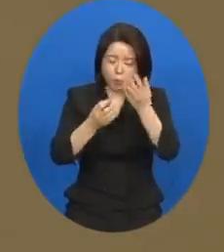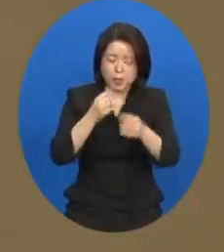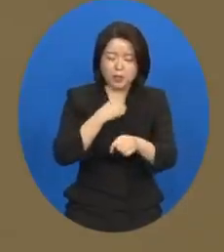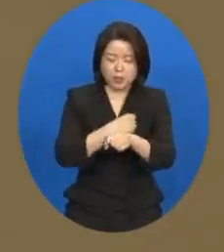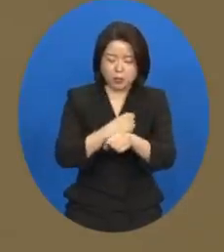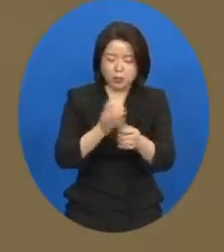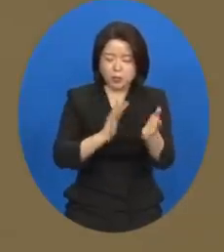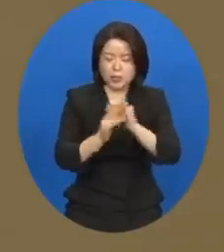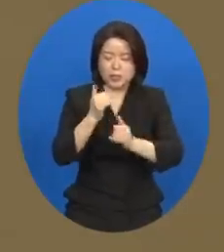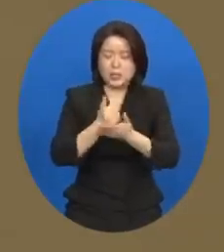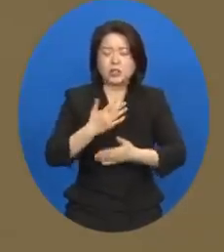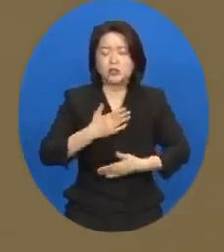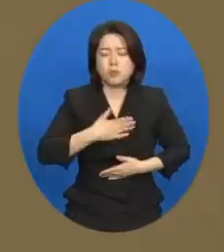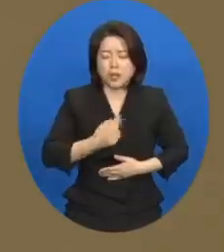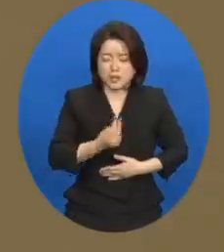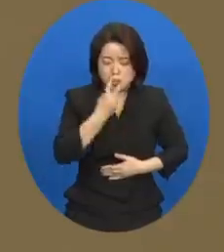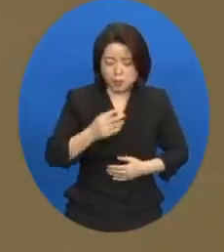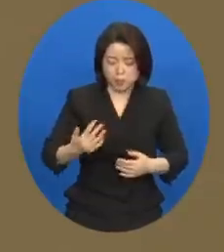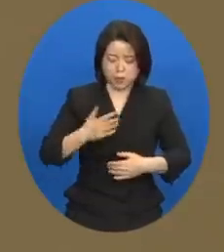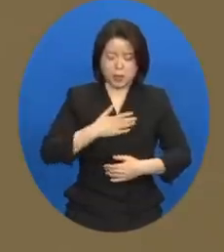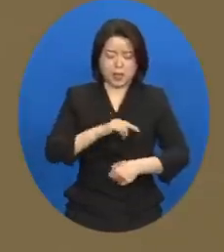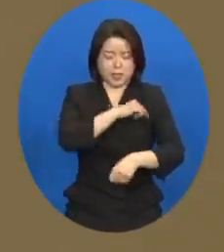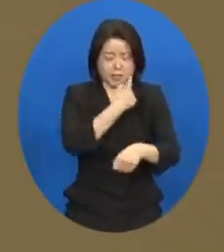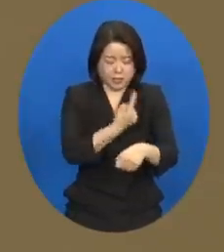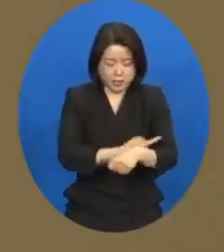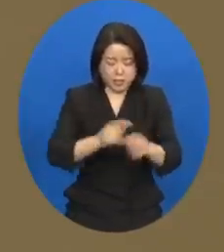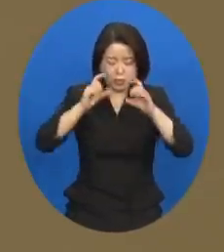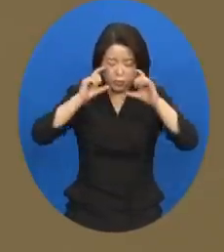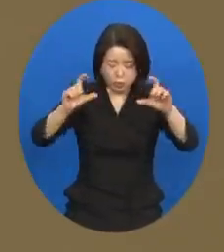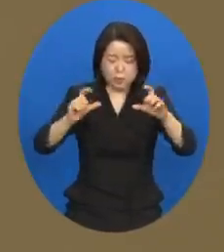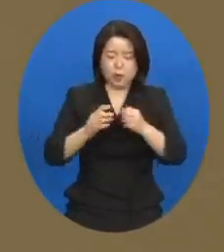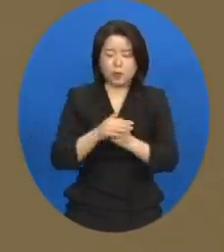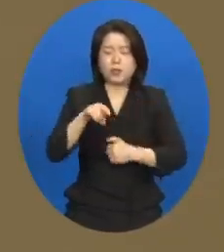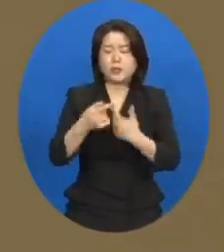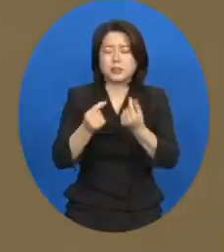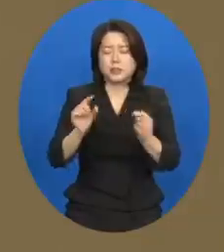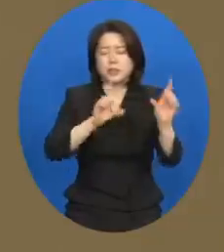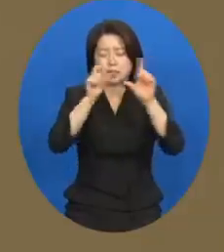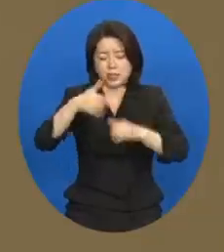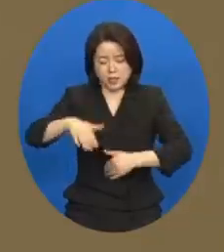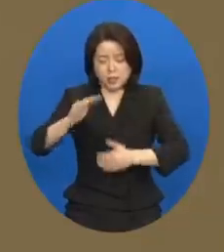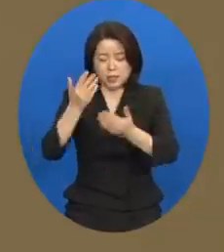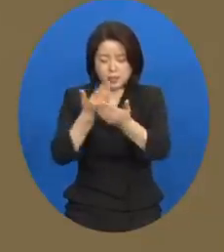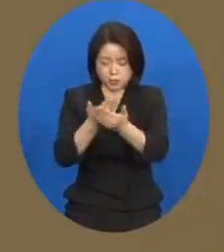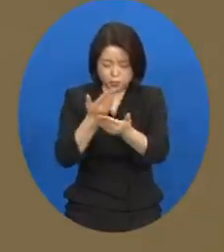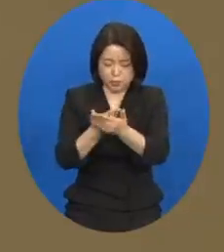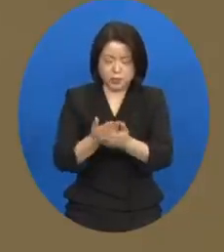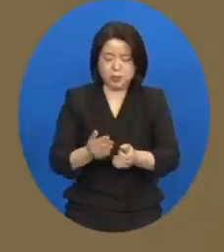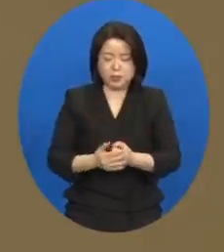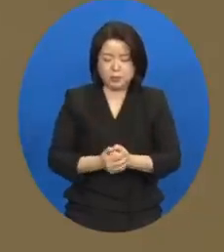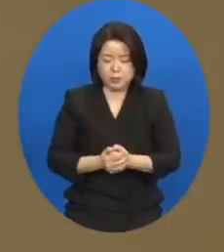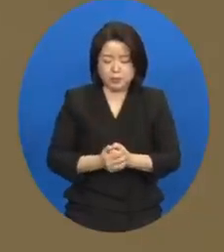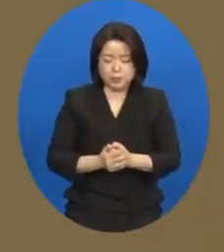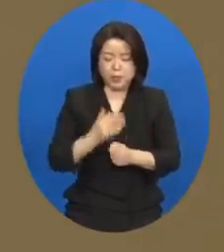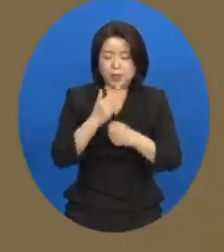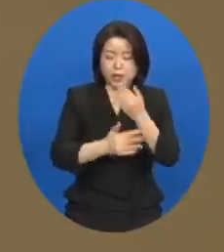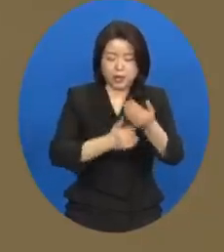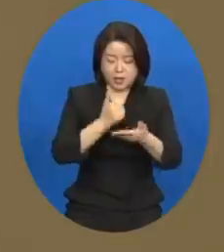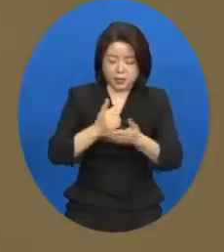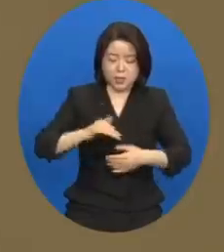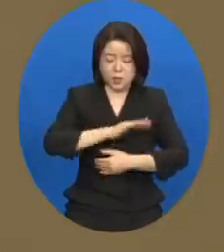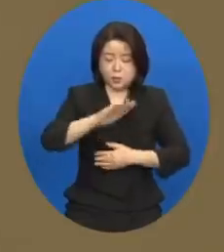예수님이 나의 생명이시고 능력이심을 선포하며 그렇게 살게 하여 주옵소서. 하나님,